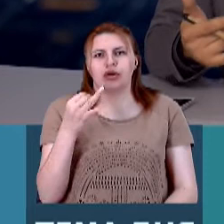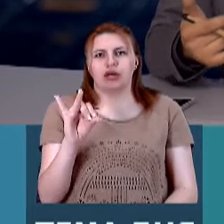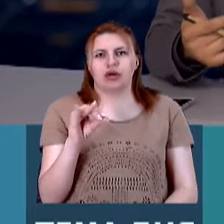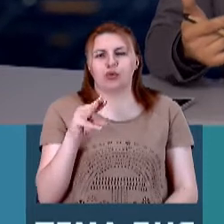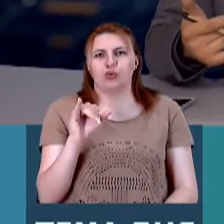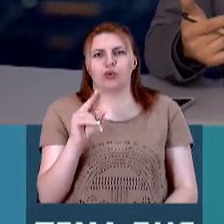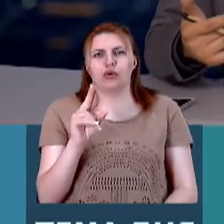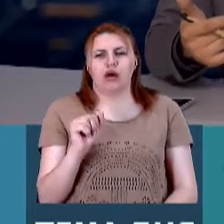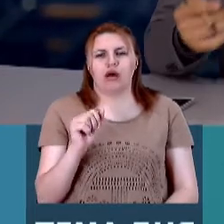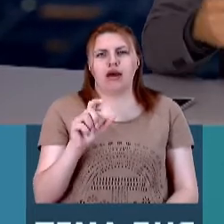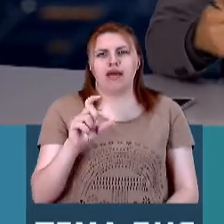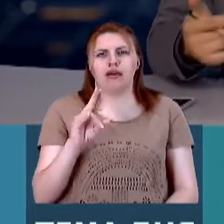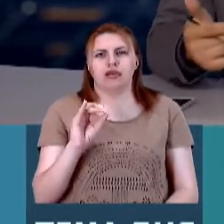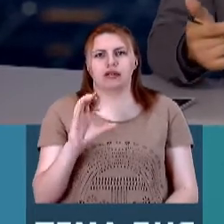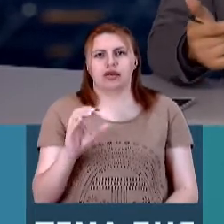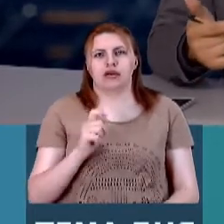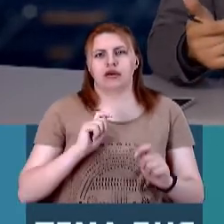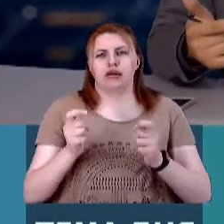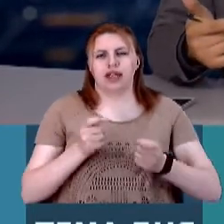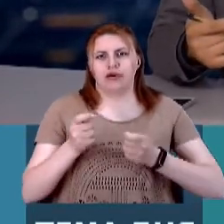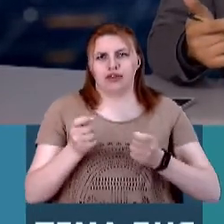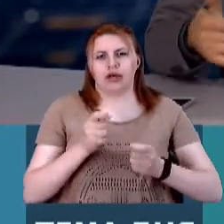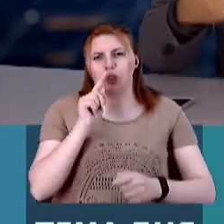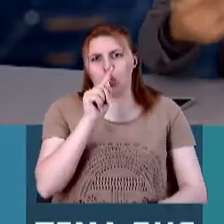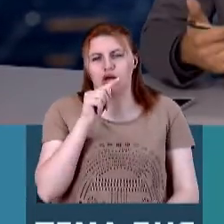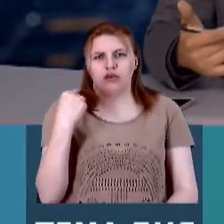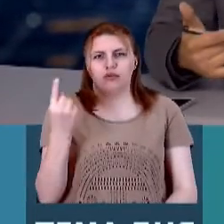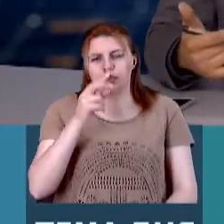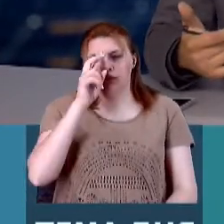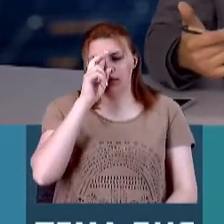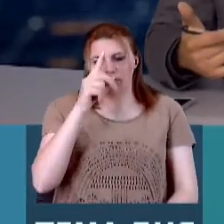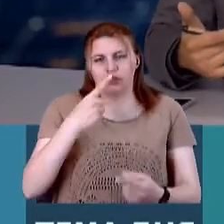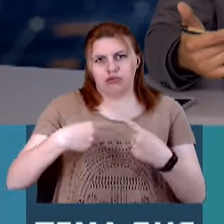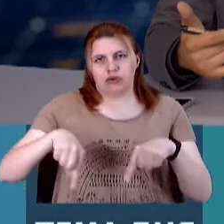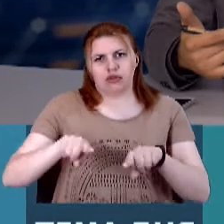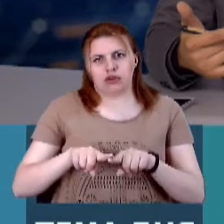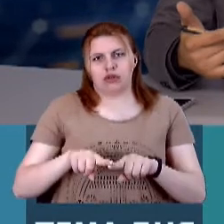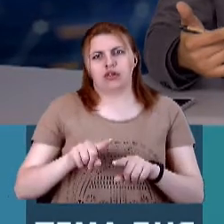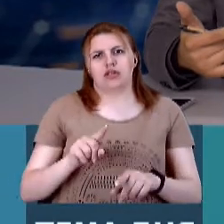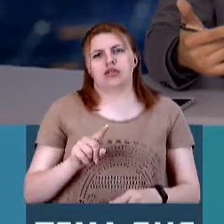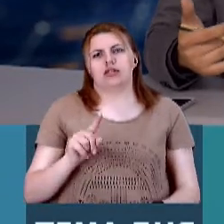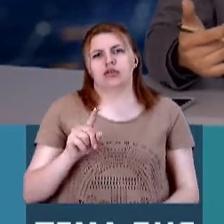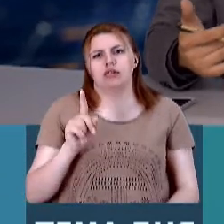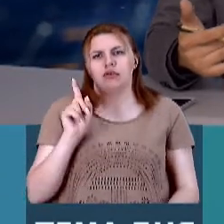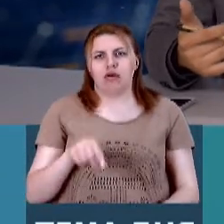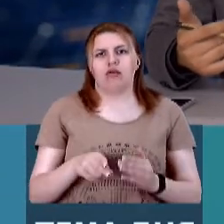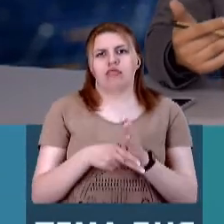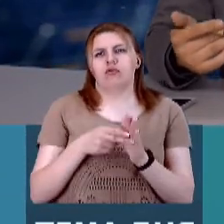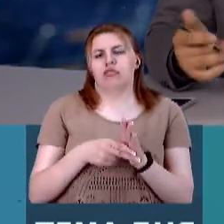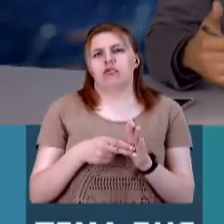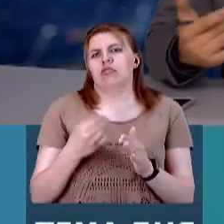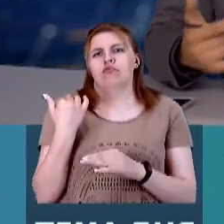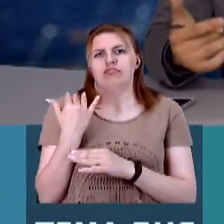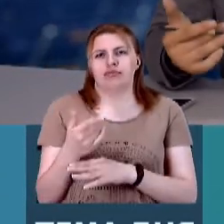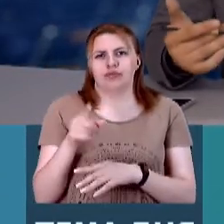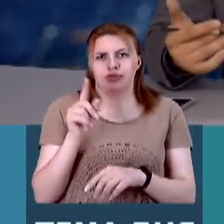теж екс-керівник Луганської облдержадміністрації, він розповідав, що і залізничники готові підключитись до того, аби їм виплатили зарплату.